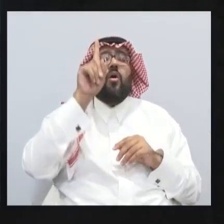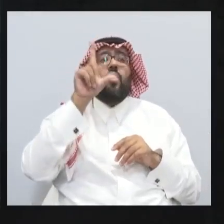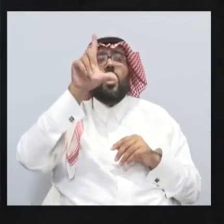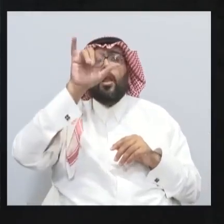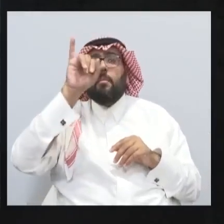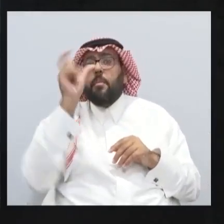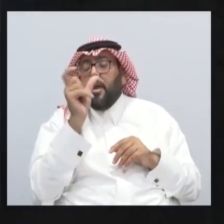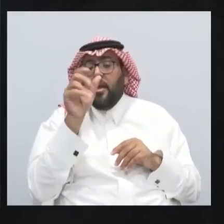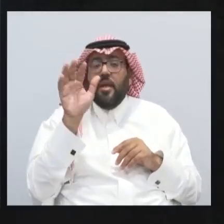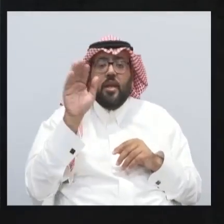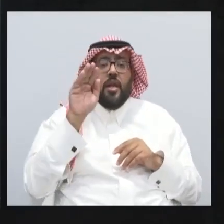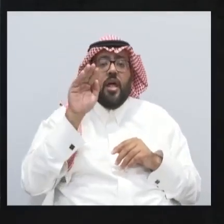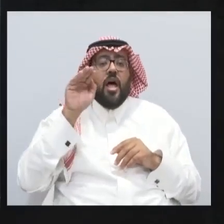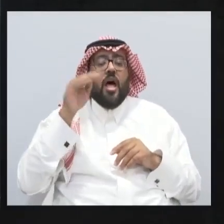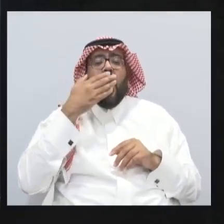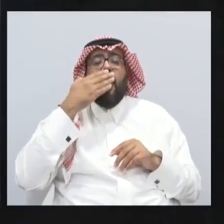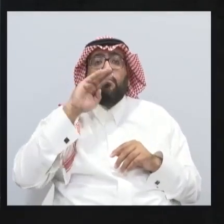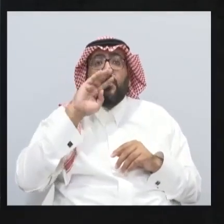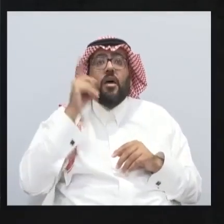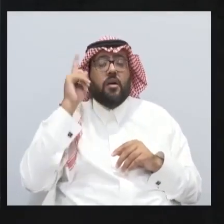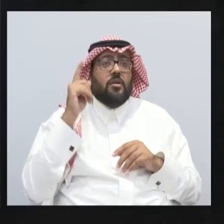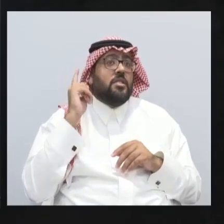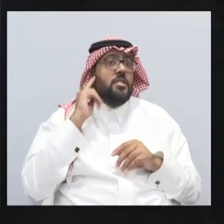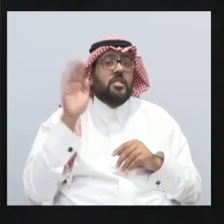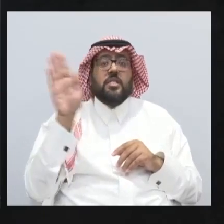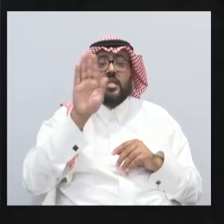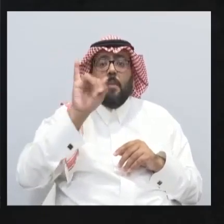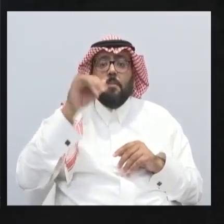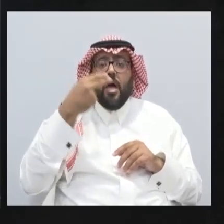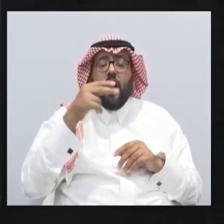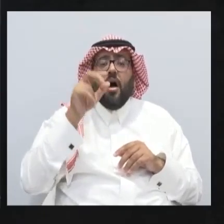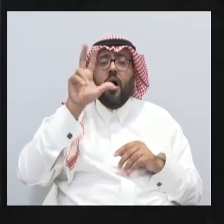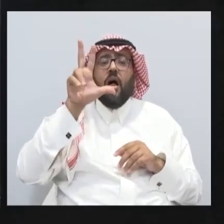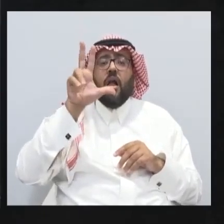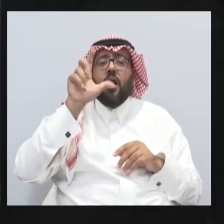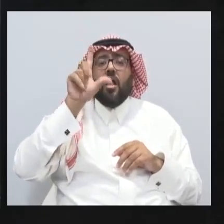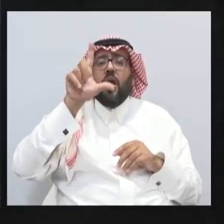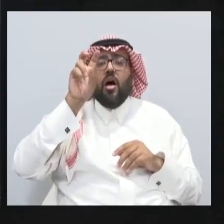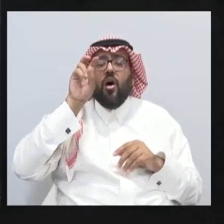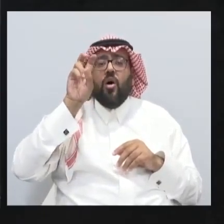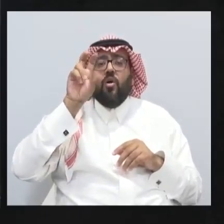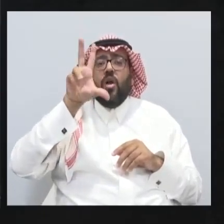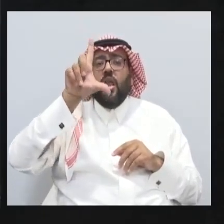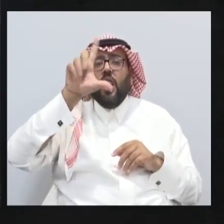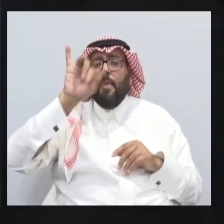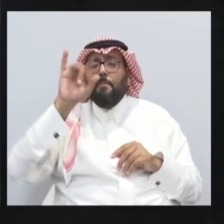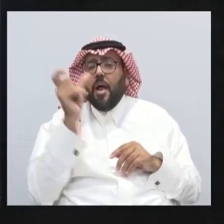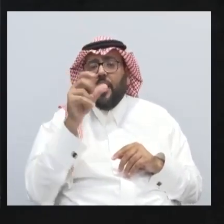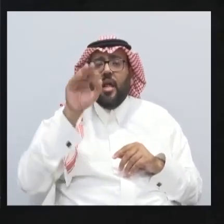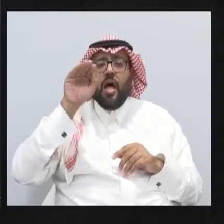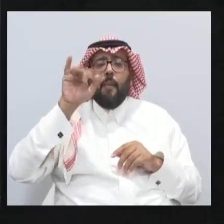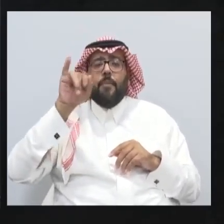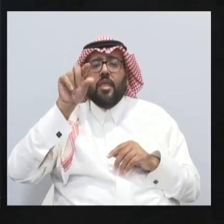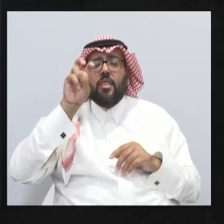الطلاب والطالبات في هذه العباده العظيمه مما يشعر القلب بحب الله جل وعلا فتحقق ما